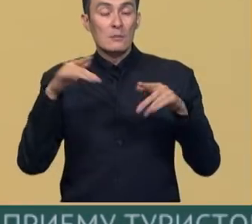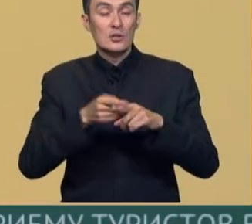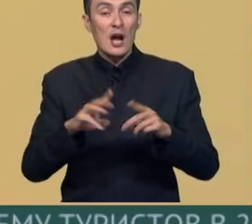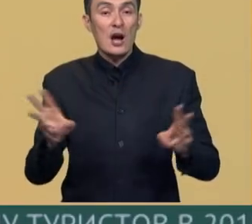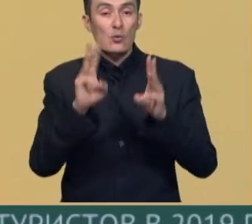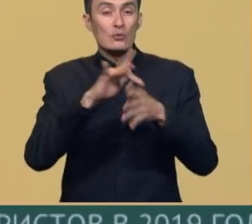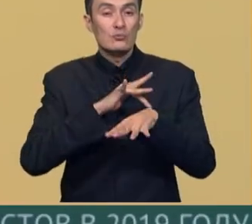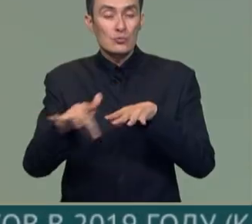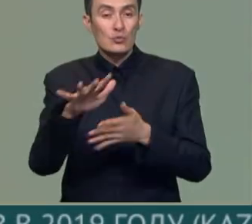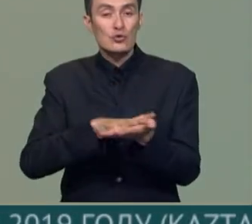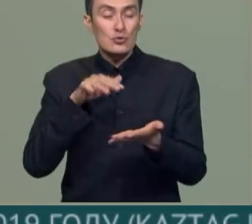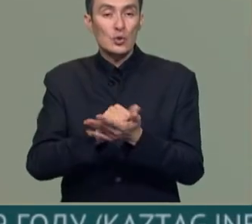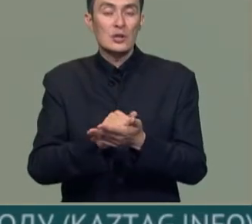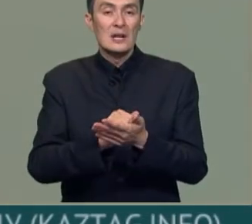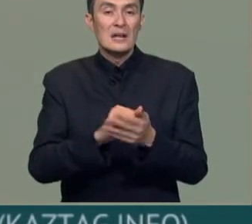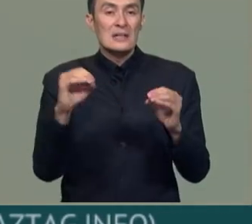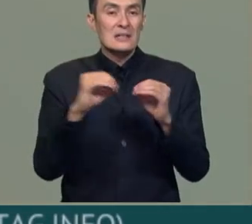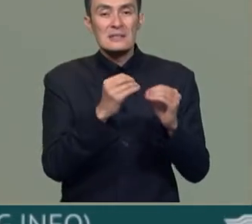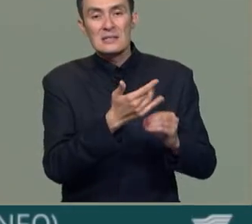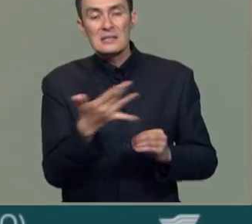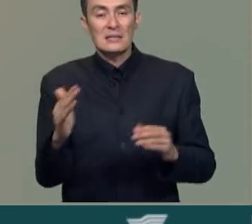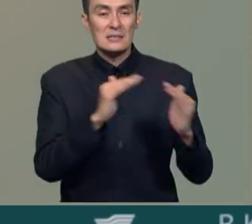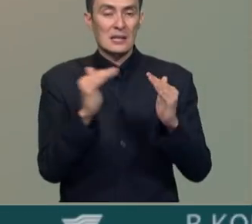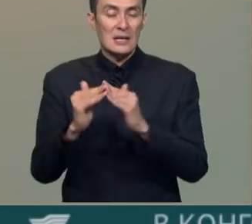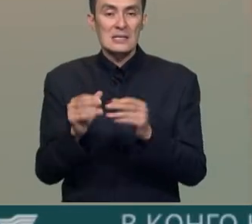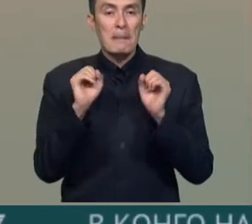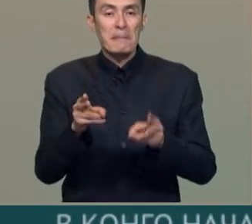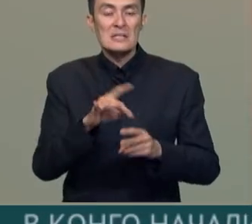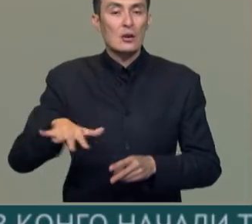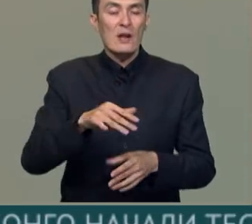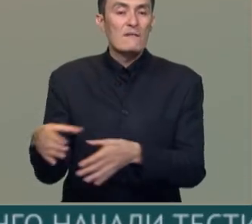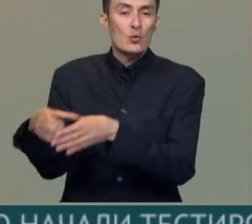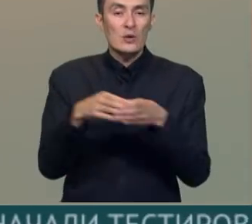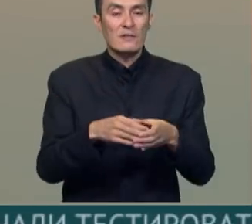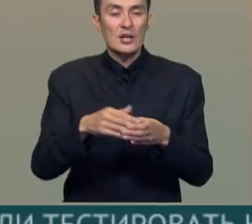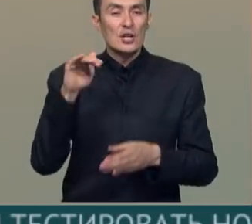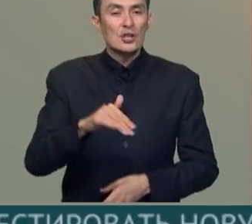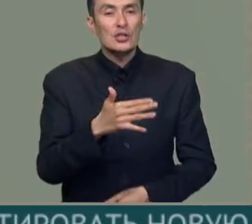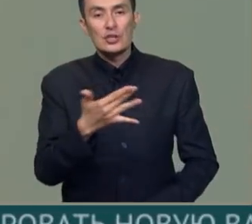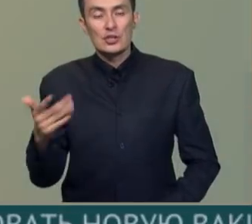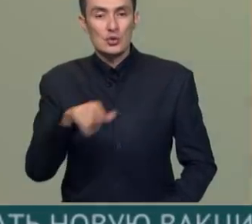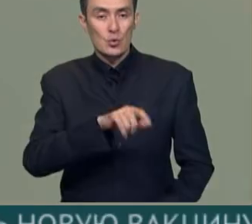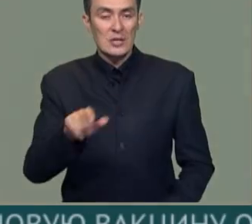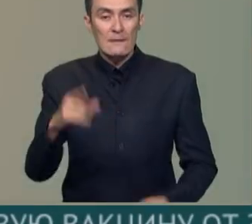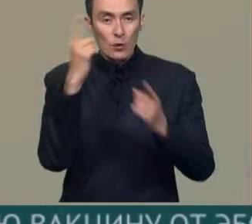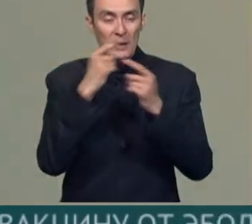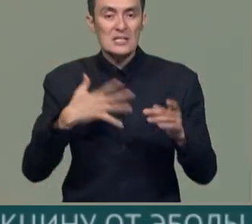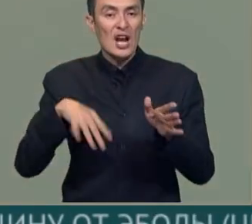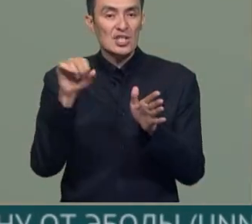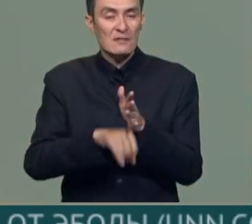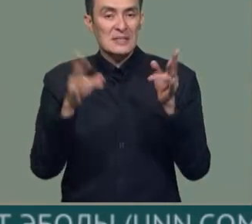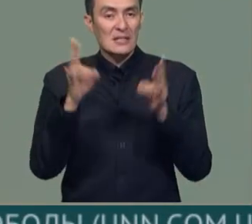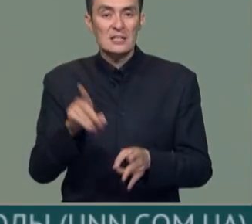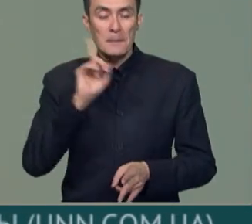уже уничтожил десятки строений. Из опасных районов эвакуированы тысячи местных жителей. Информации о жертвах